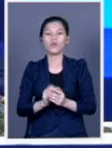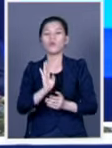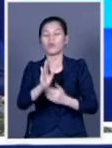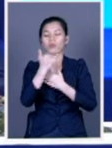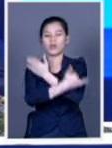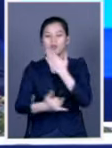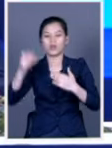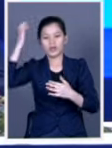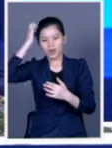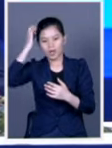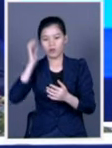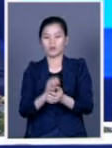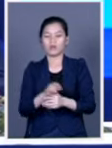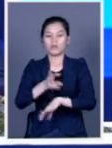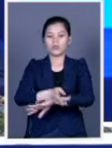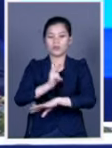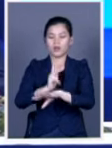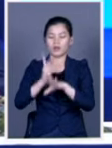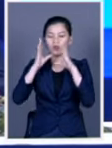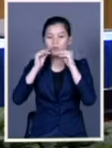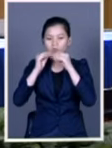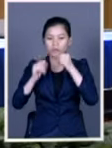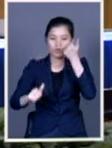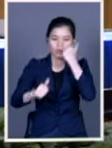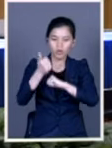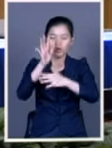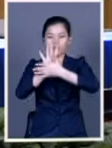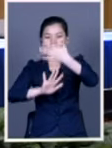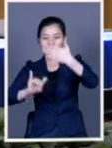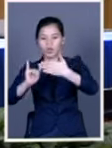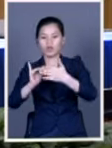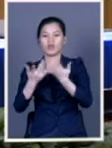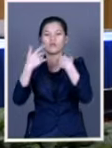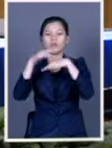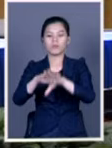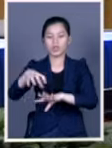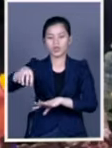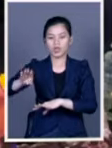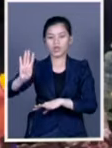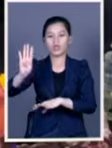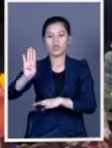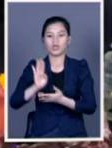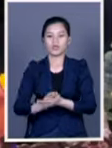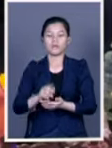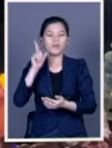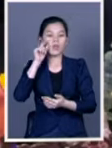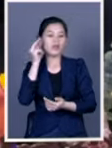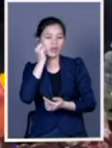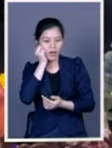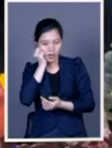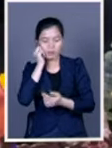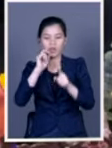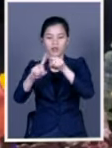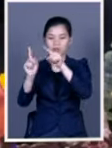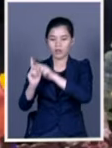ไตยประชาชนลาวได้เป็นประธานกองประชุมสุดยอดยุทธศาสตร์การร่วมมือด้านเศรษฐกิจแม่น้ำอิลาวดีแม่น้ำเจ้าพระยา